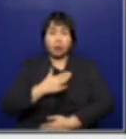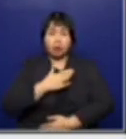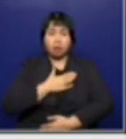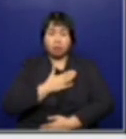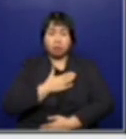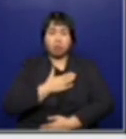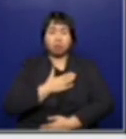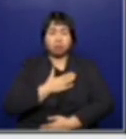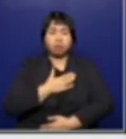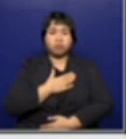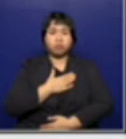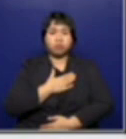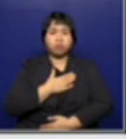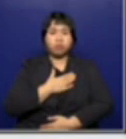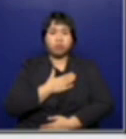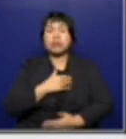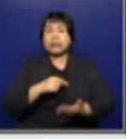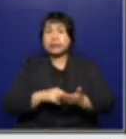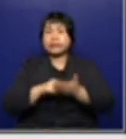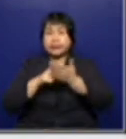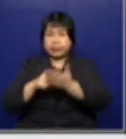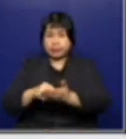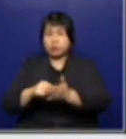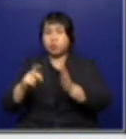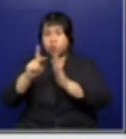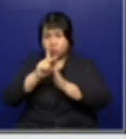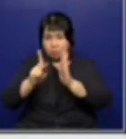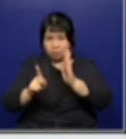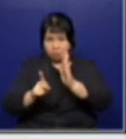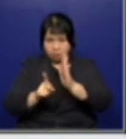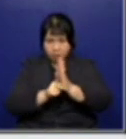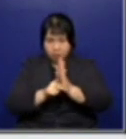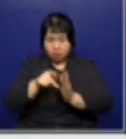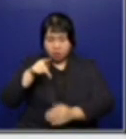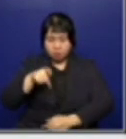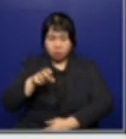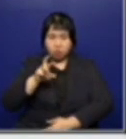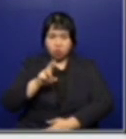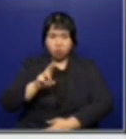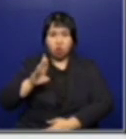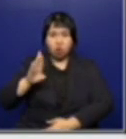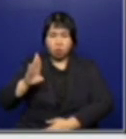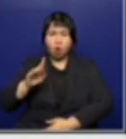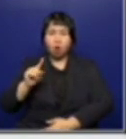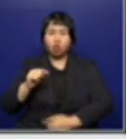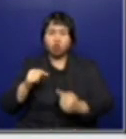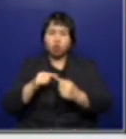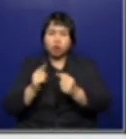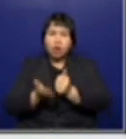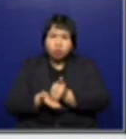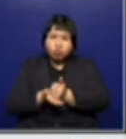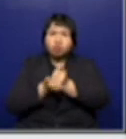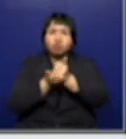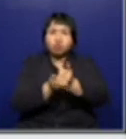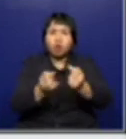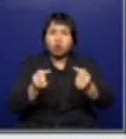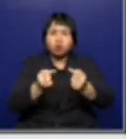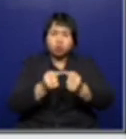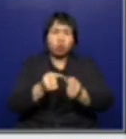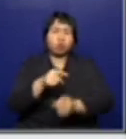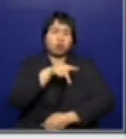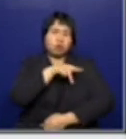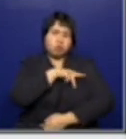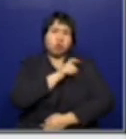นอกฎหมายพระราชบัญญัติร่างบัญญัติอุปถัมภ์และคุ้มครองส่งเสริมพุทธศาสนาแห่งชา